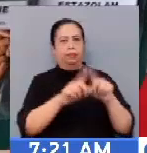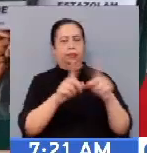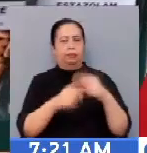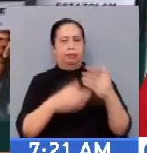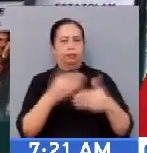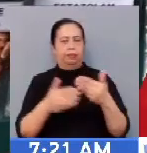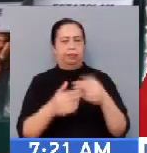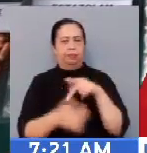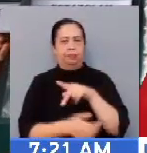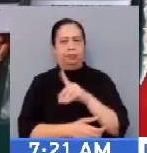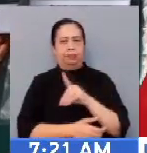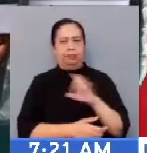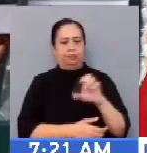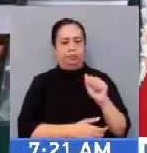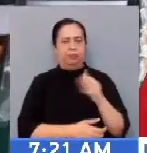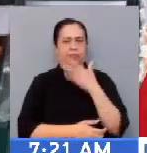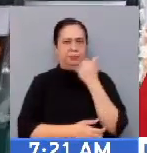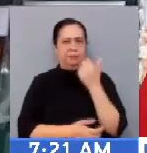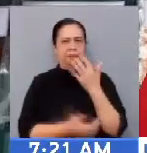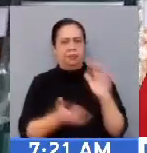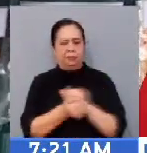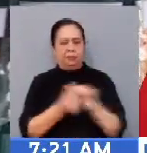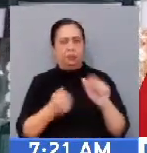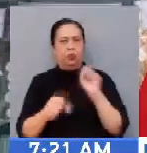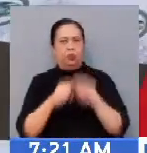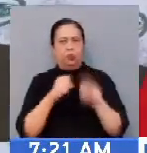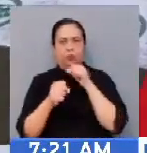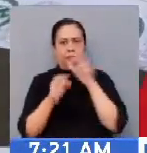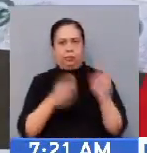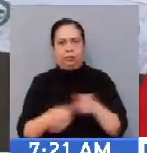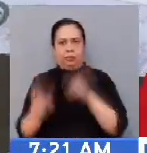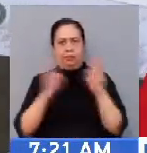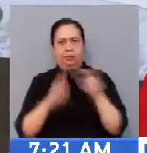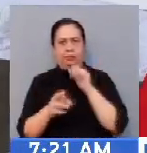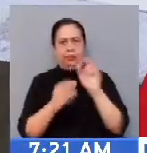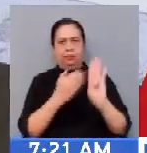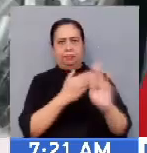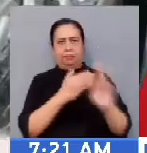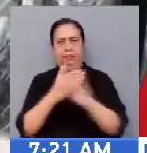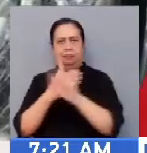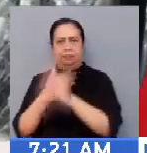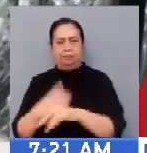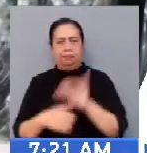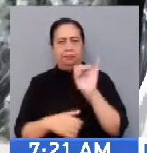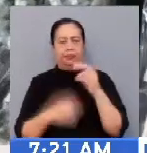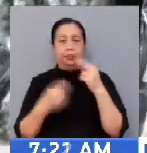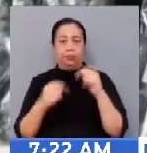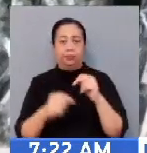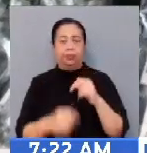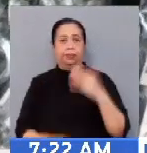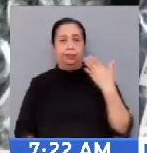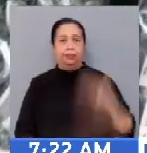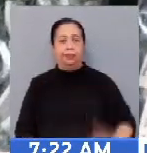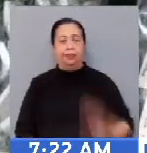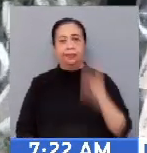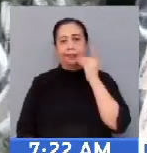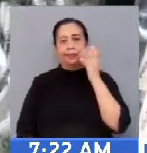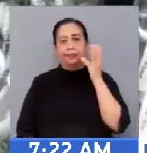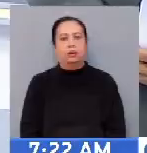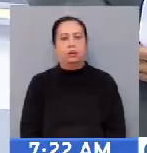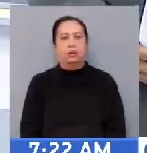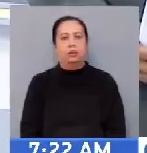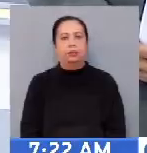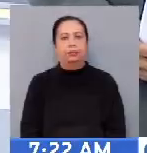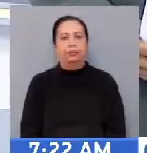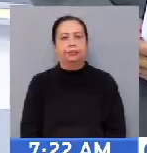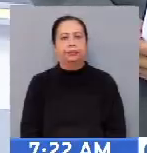Minabuti raw nilang sirain ito para hindi na maibalik sa lansangan. Yan ang unang balita. Darlene Kay, buong puso para sa